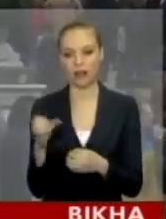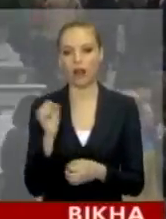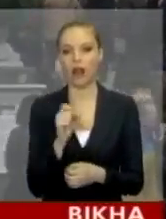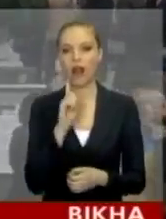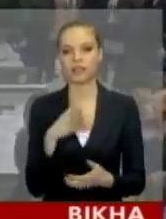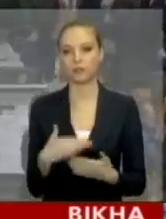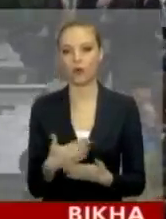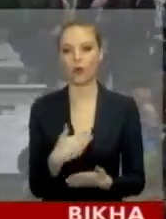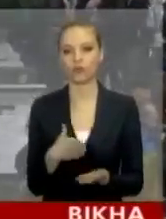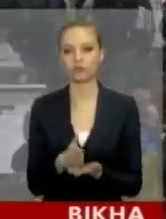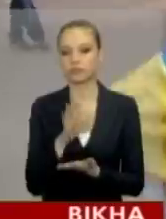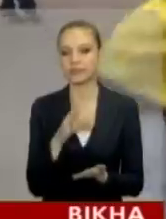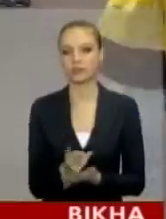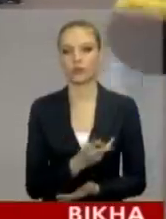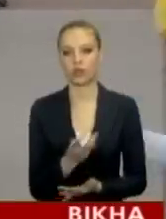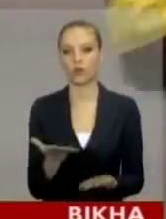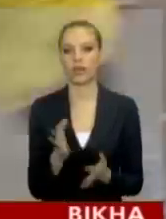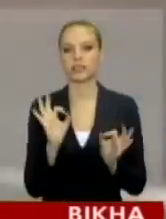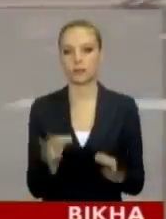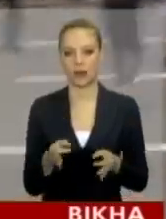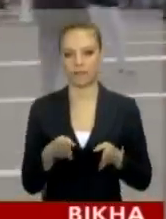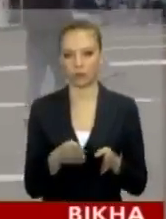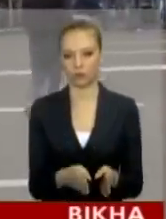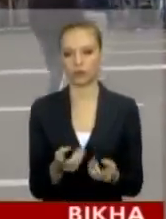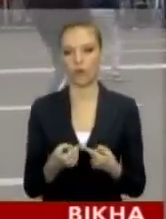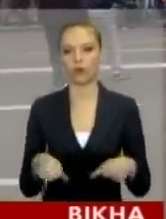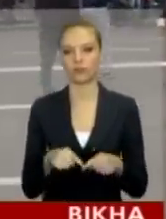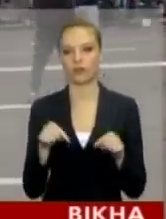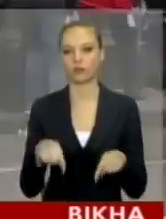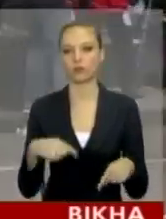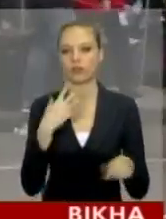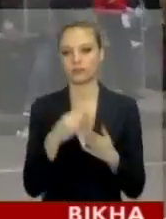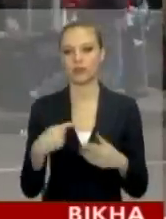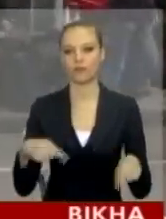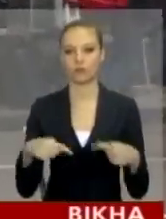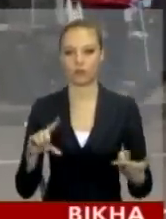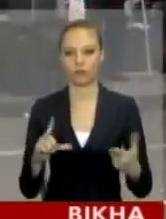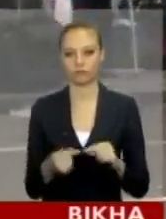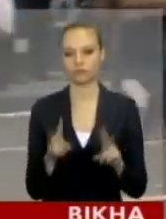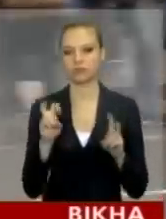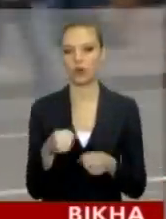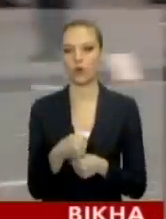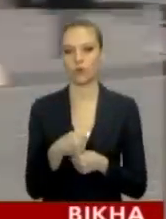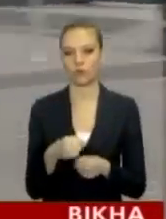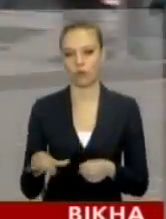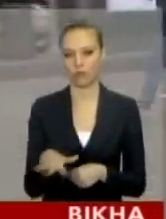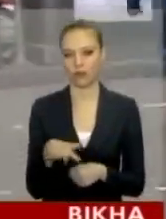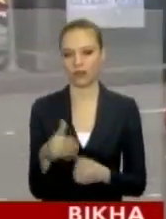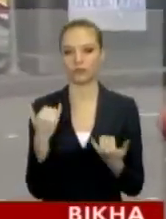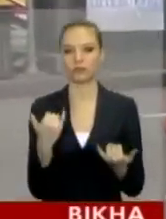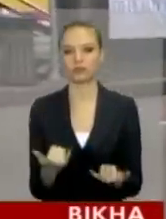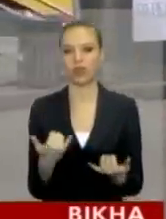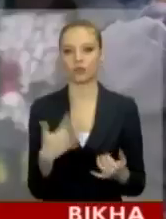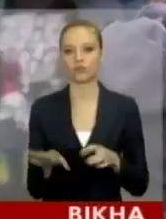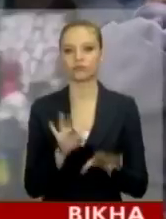хоче спрямувати кудись свою енергію у якесь правильне русло, організували тут свій футбольний турнір, його назвали Кубок Майдану. Зараз